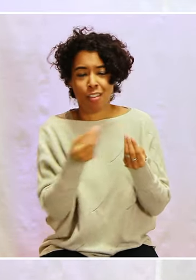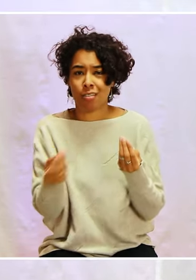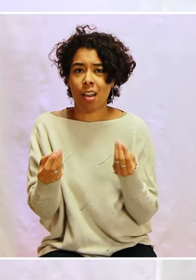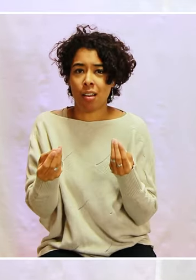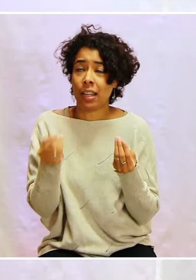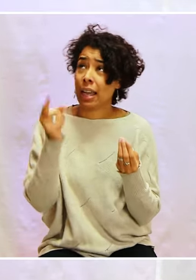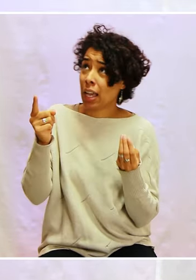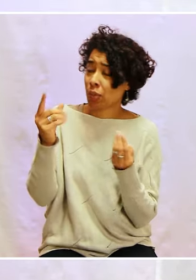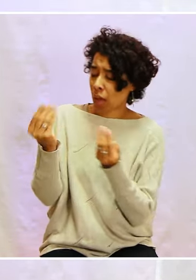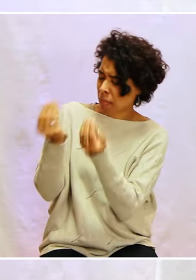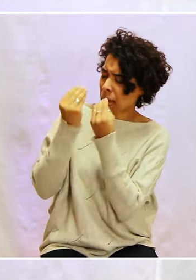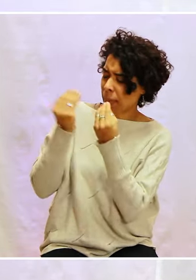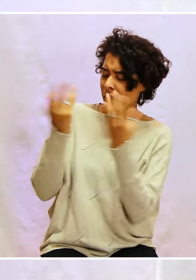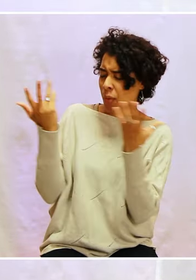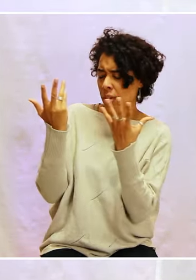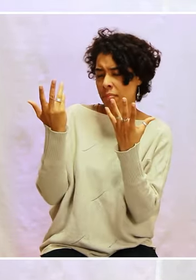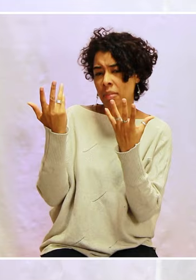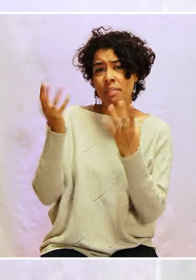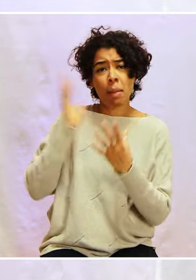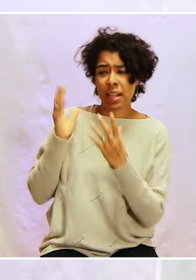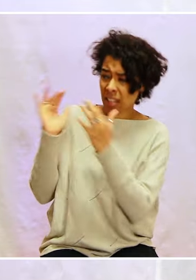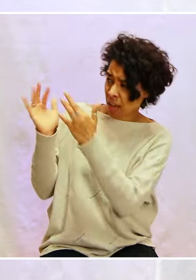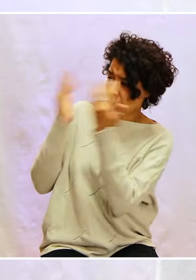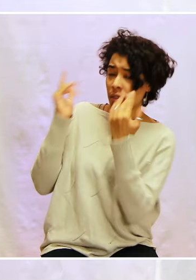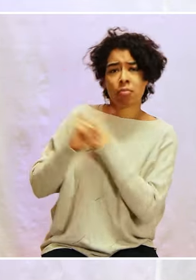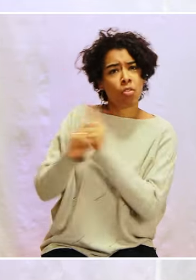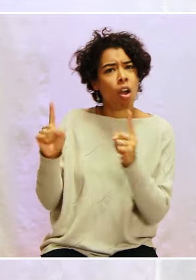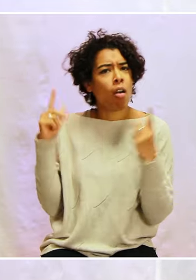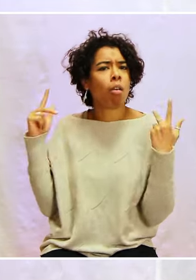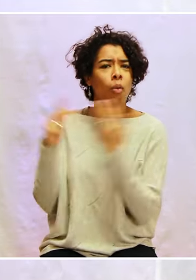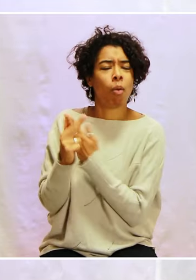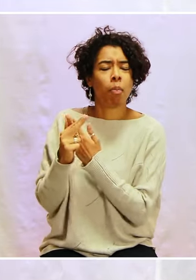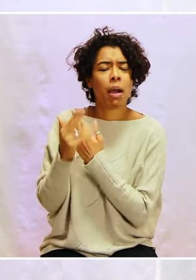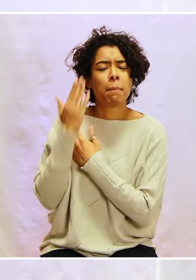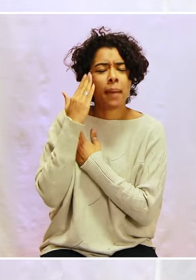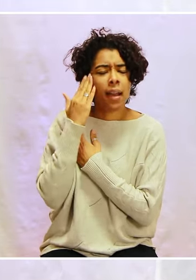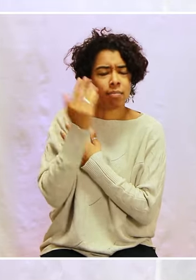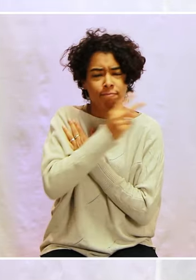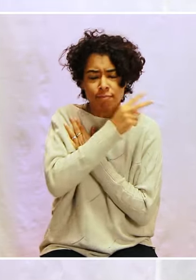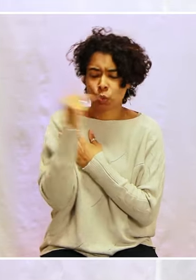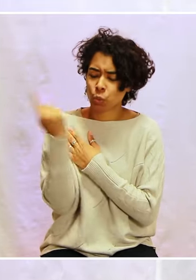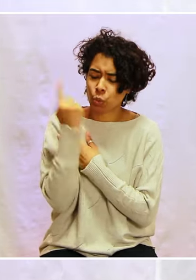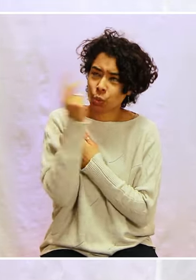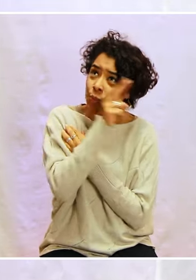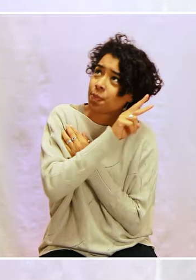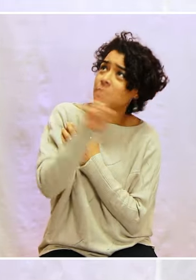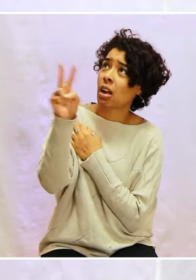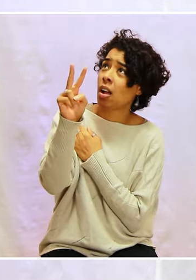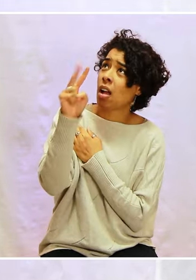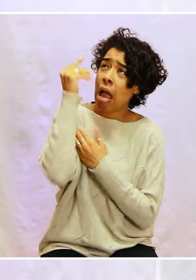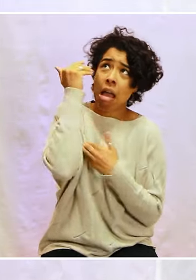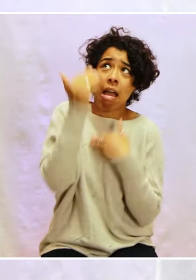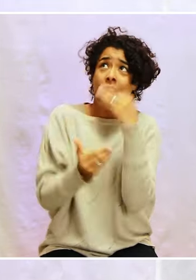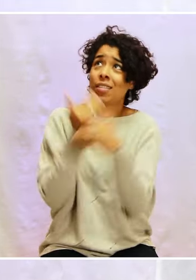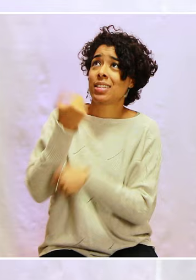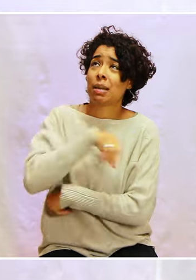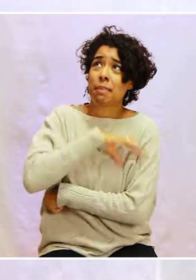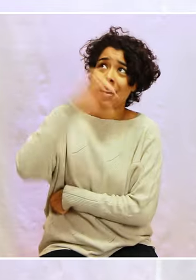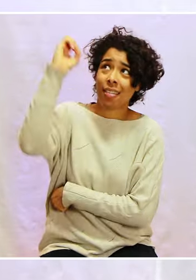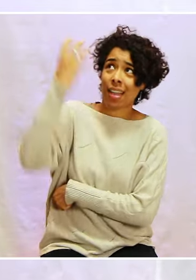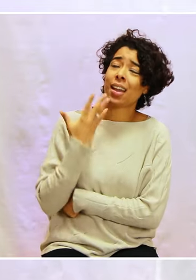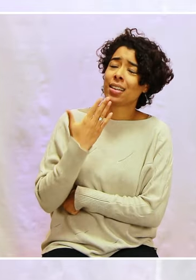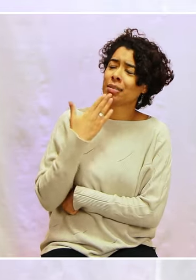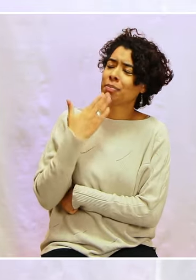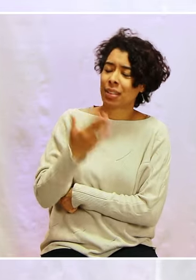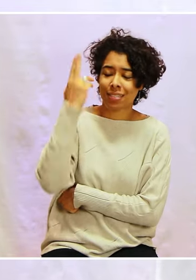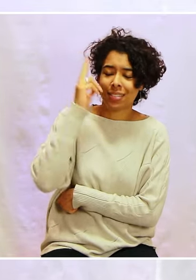à ne pas nous laisser influencer par le passé mais à garder nos yeux fixés sur toi et avancer par ta grâce seule